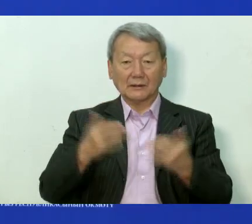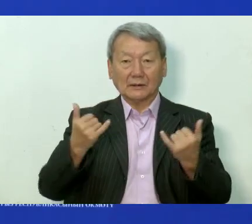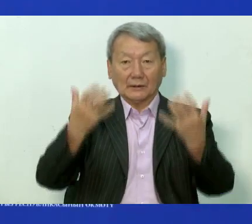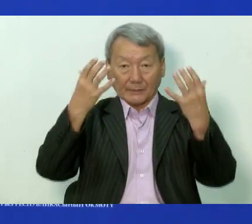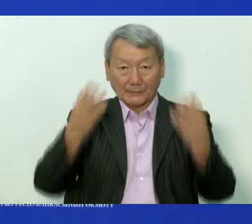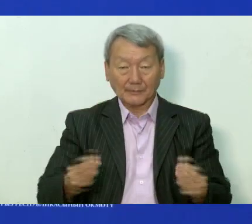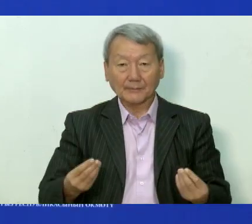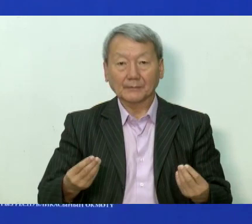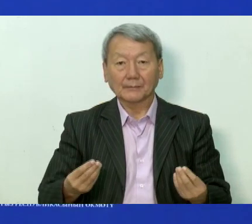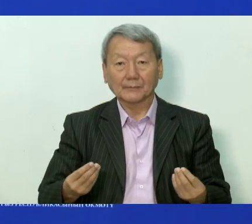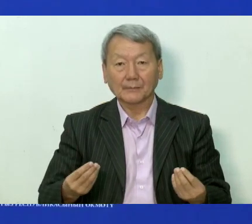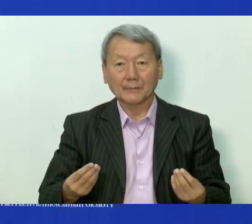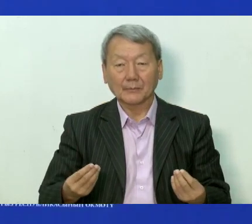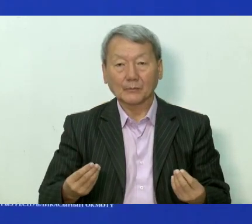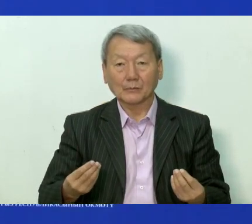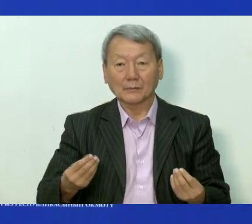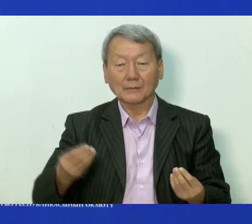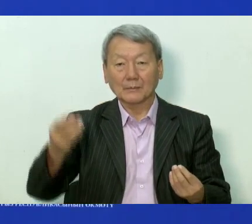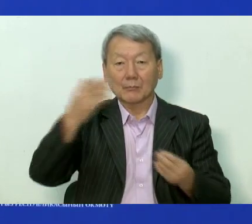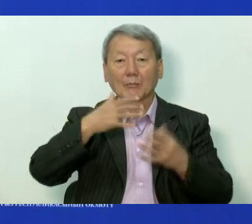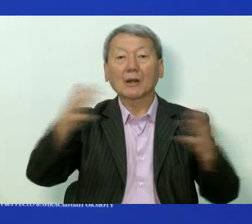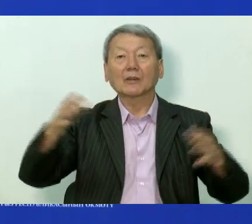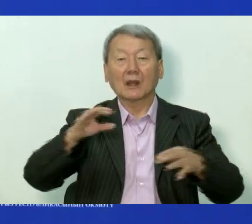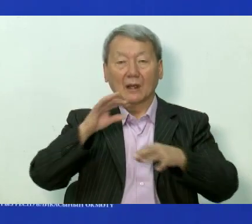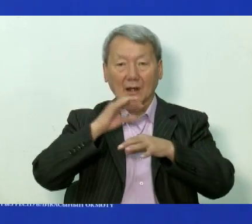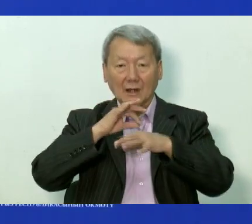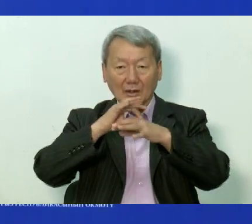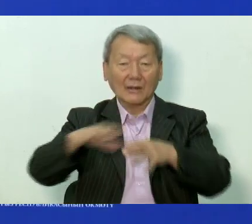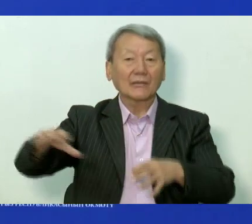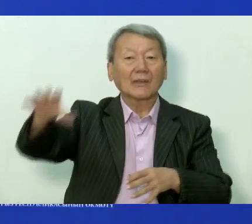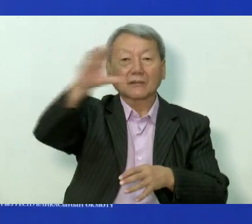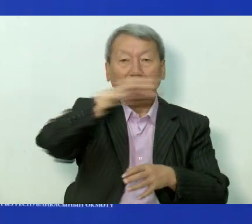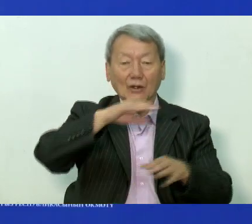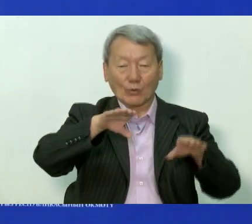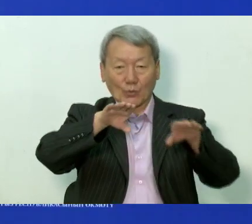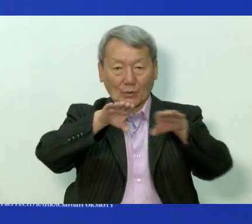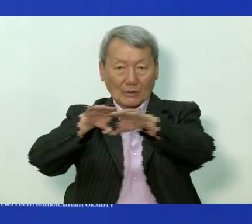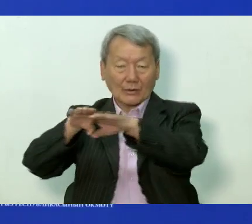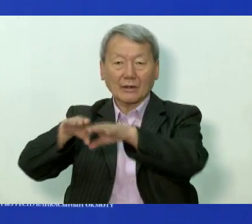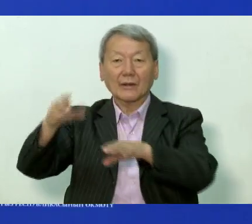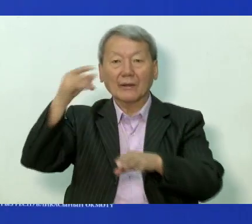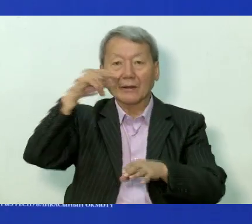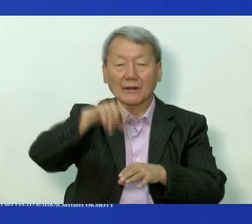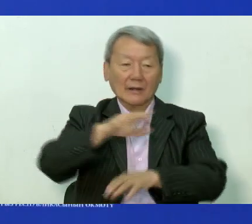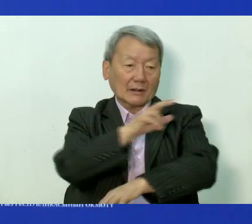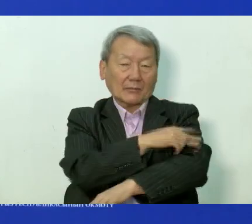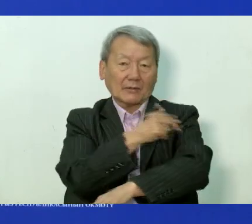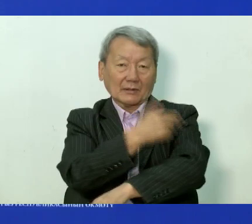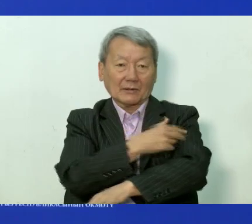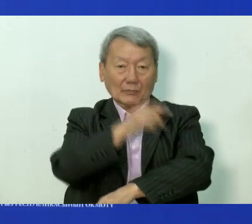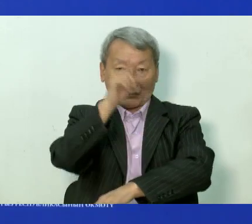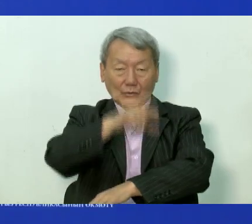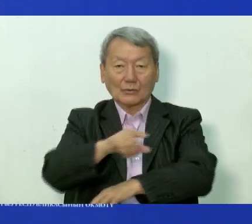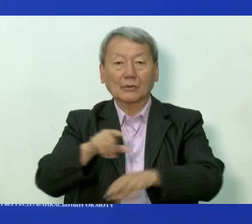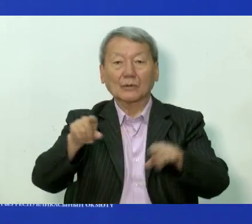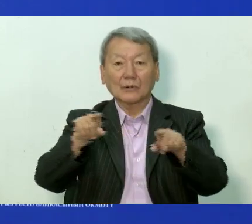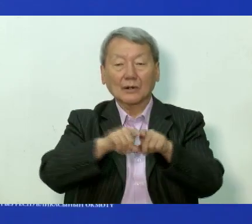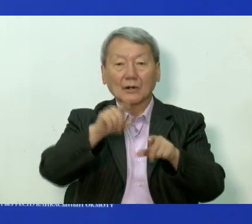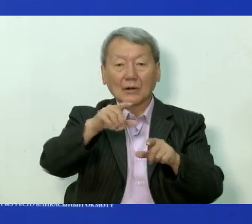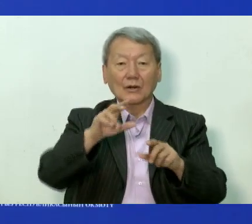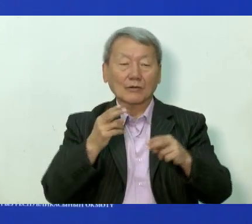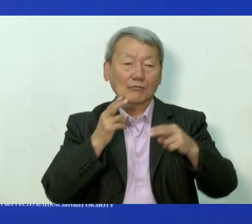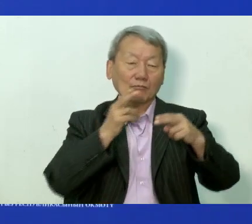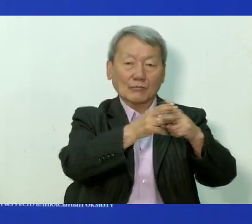сегодняшний день проводится огромная работа на всех уровнях, в том числе медицинскими работниками, по